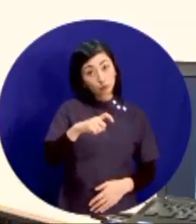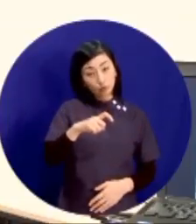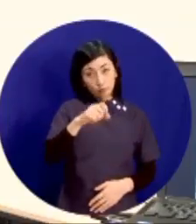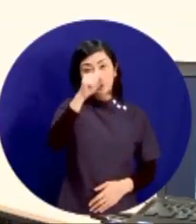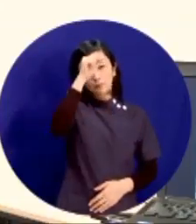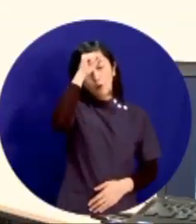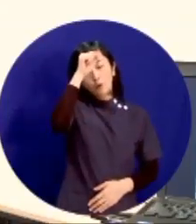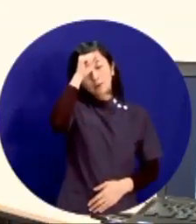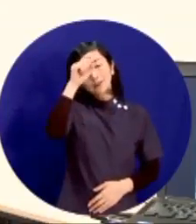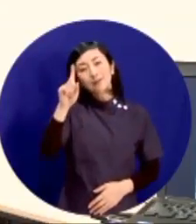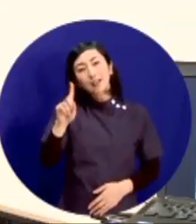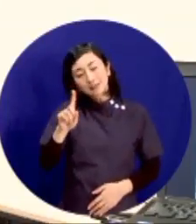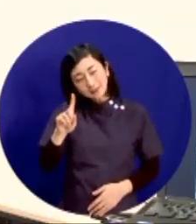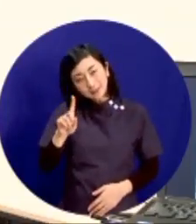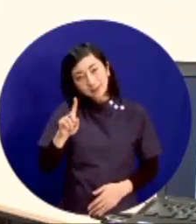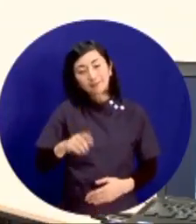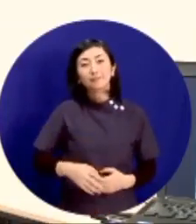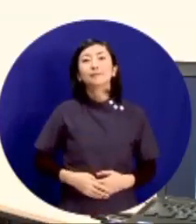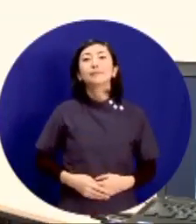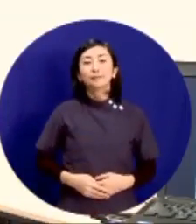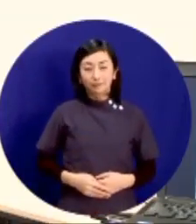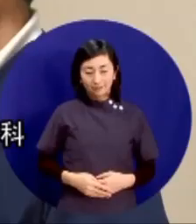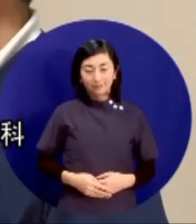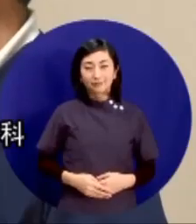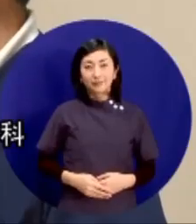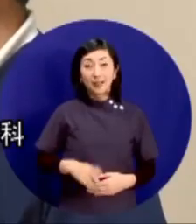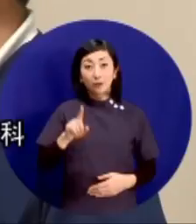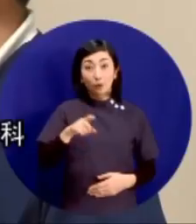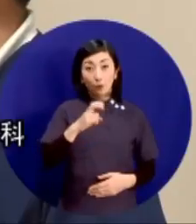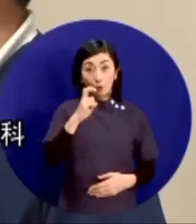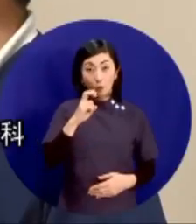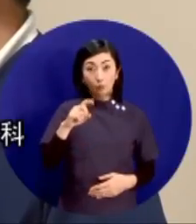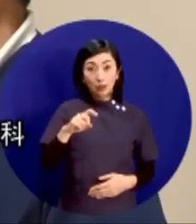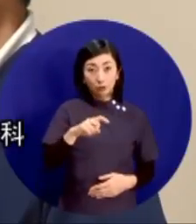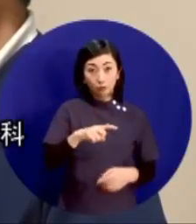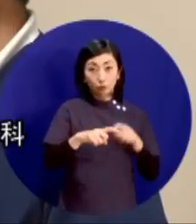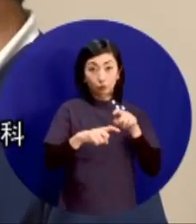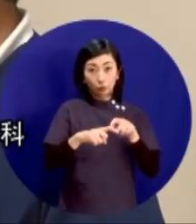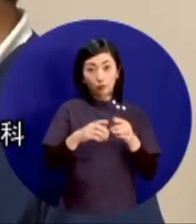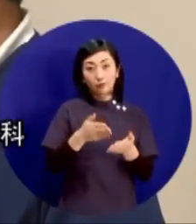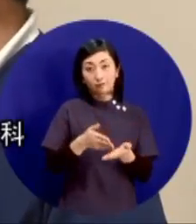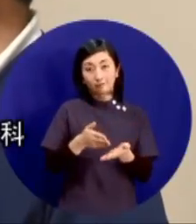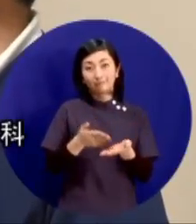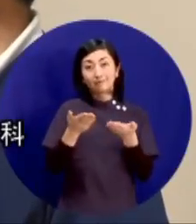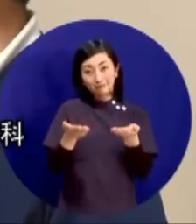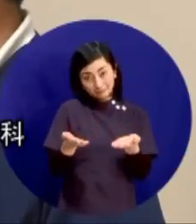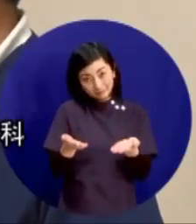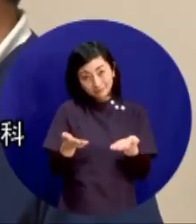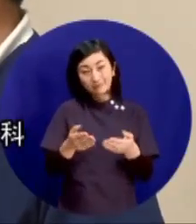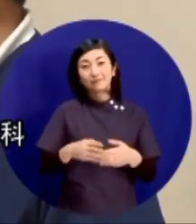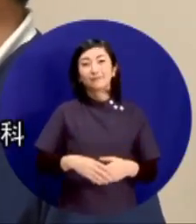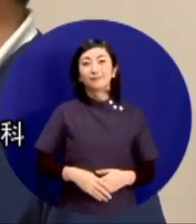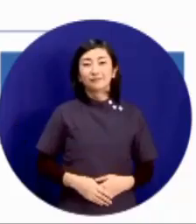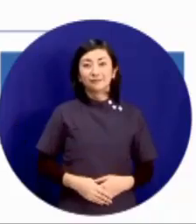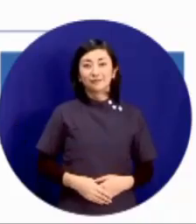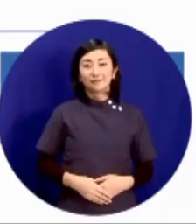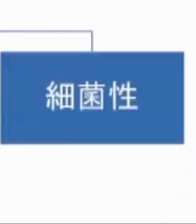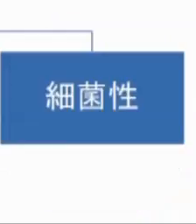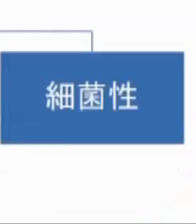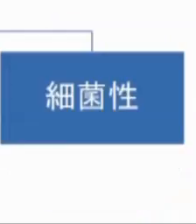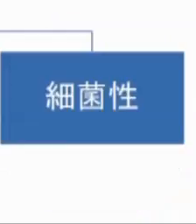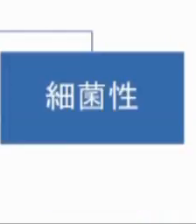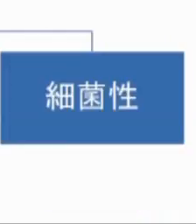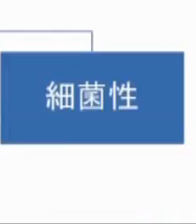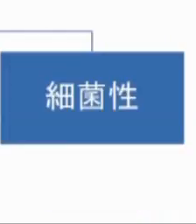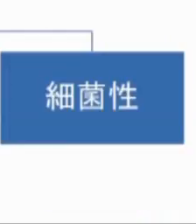ノロウイルスはどんな病気なんですかはいまずノロウイルスの位置から説明します急性